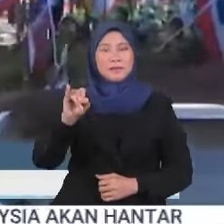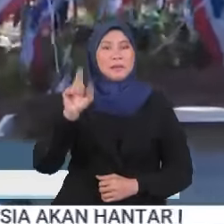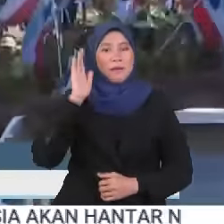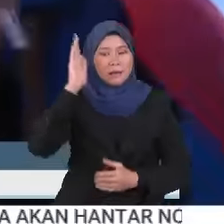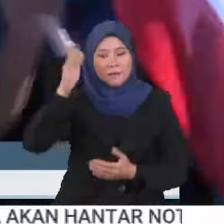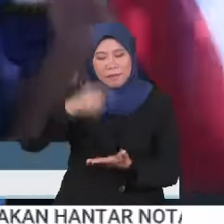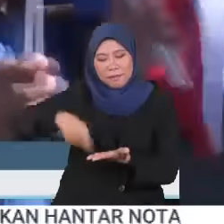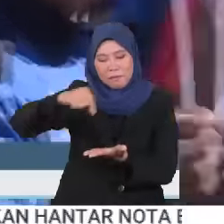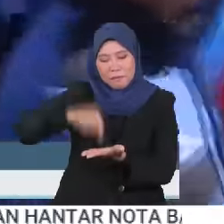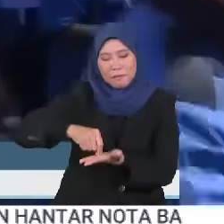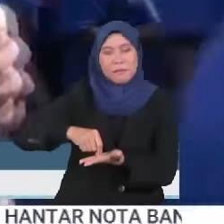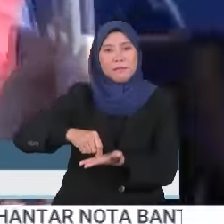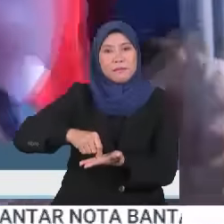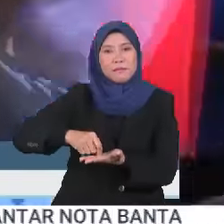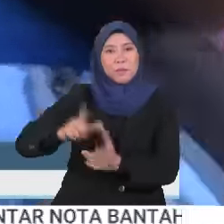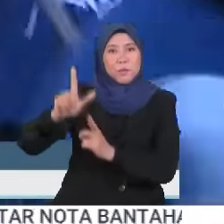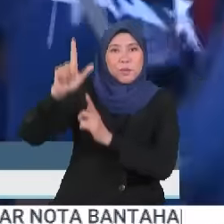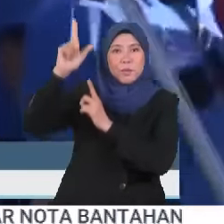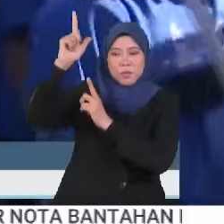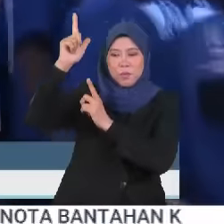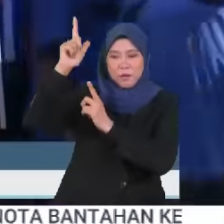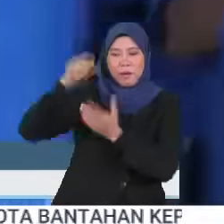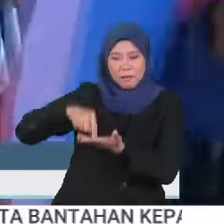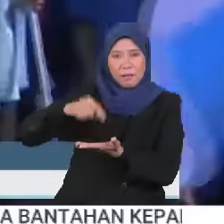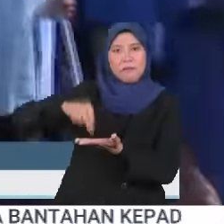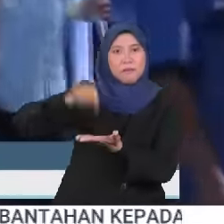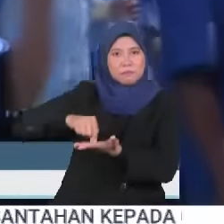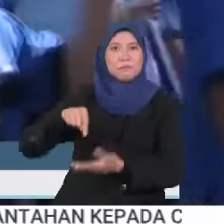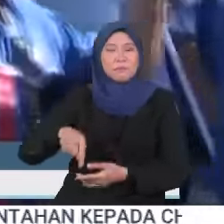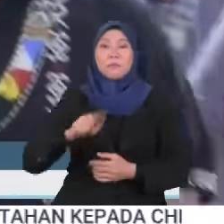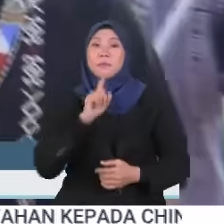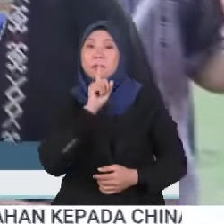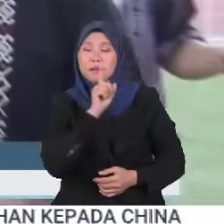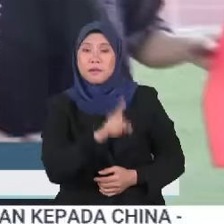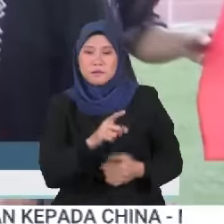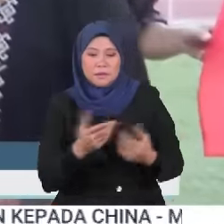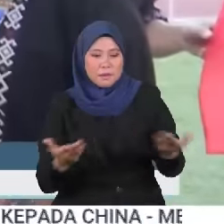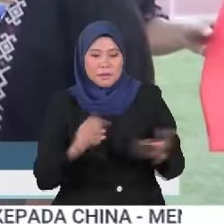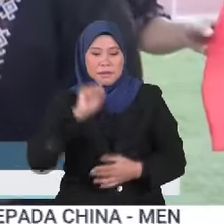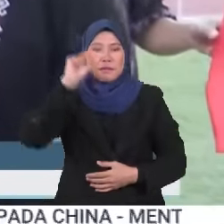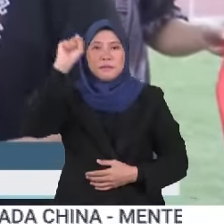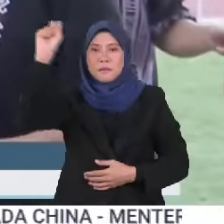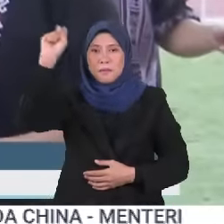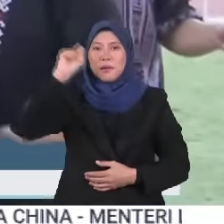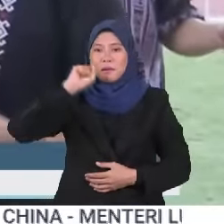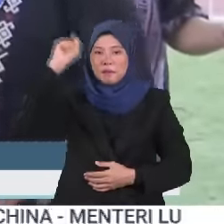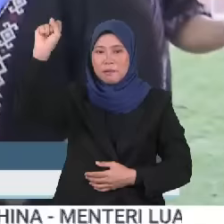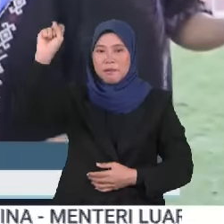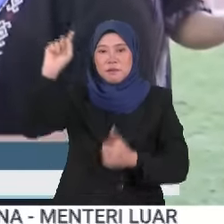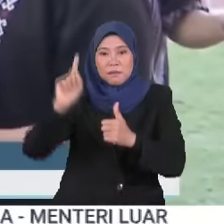menandatangani Tugu peringatan itu ya memandangkan sobat ini merupakan